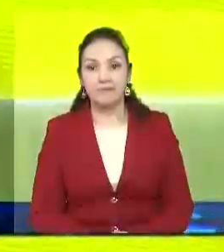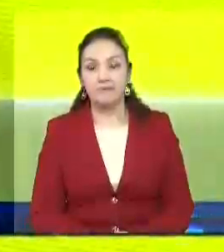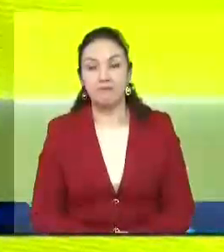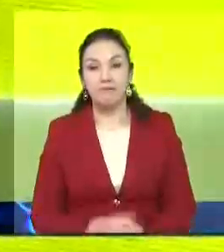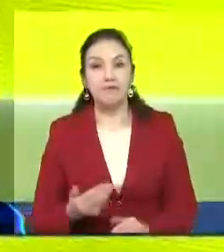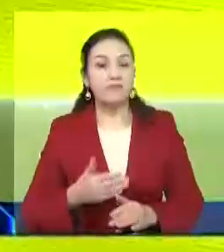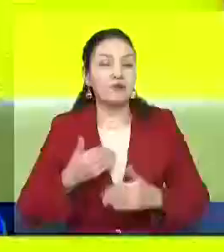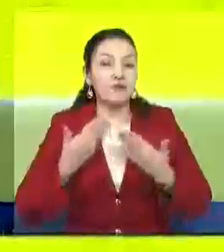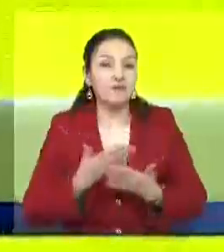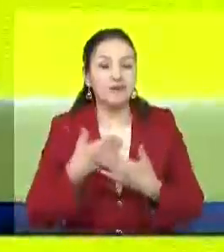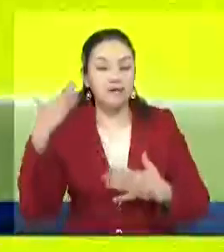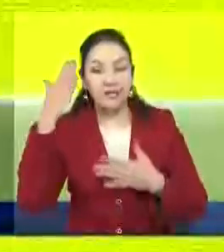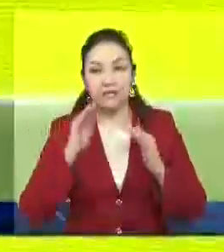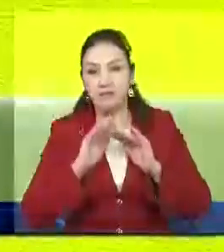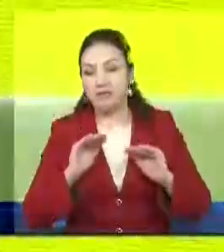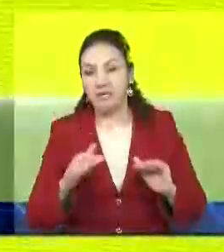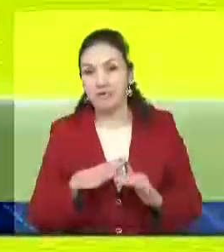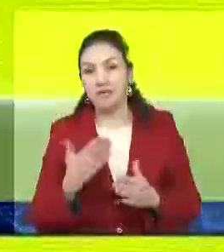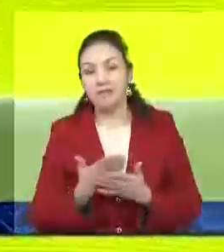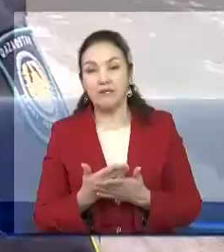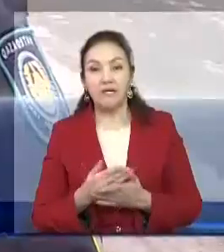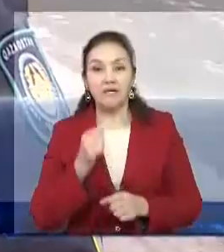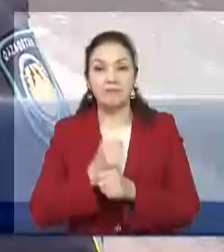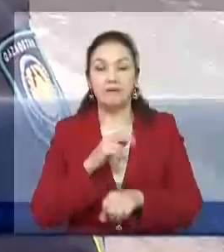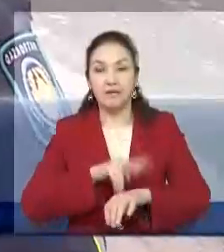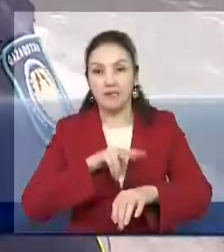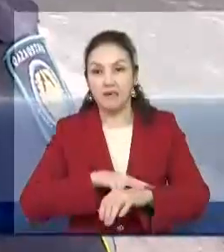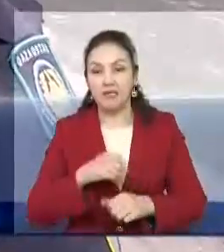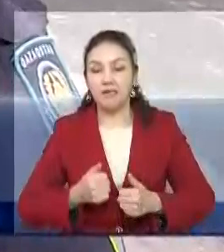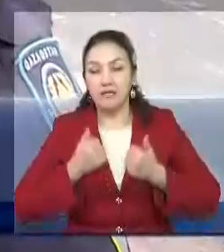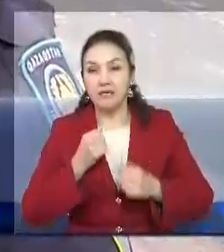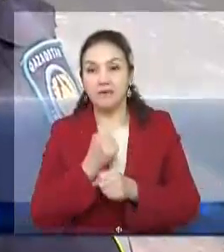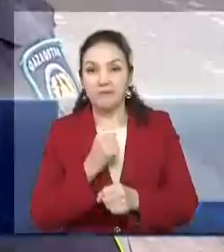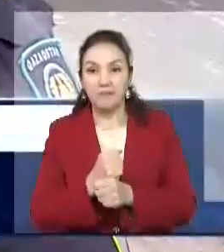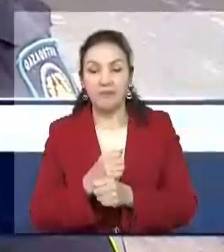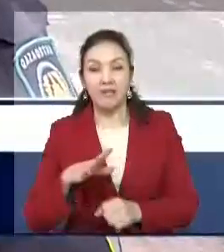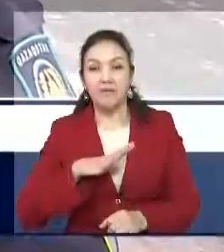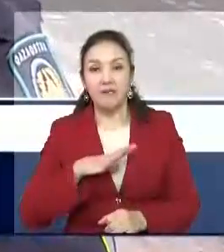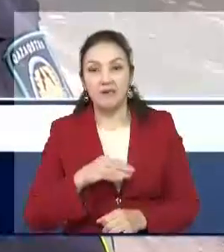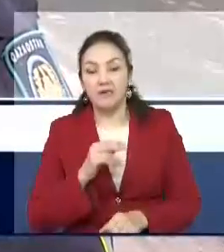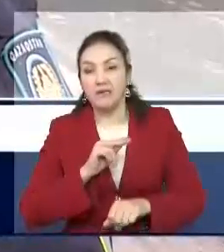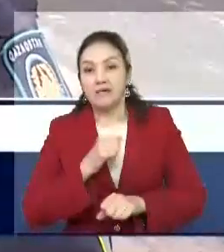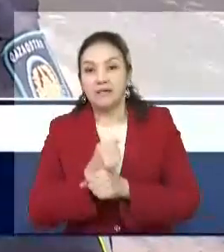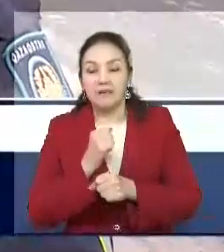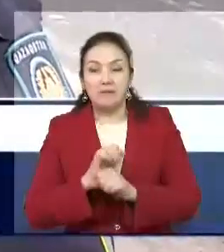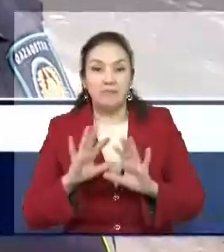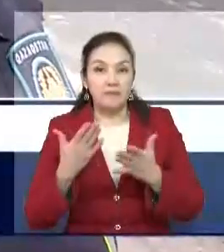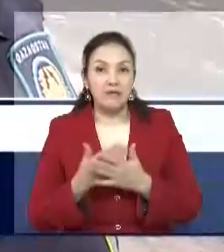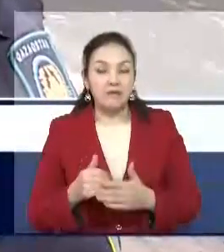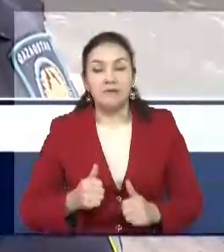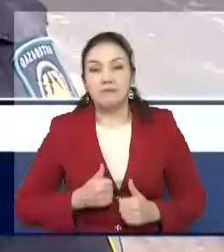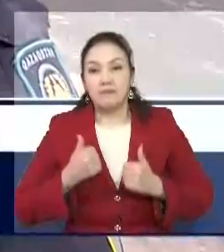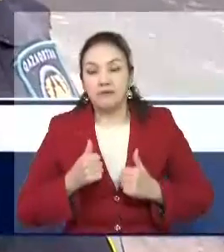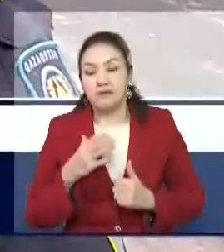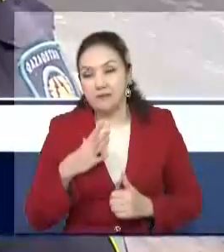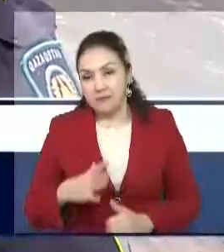с детства, мечта работать в полиции. Работали не из легких, но стараемся, работаем. Бывают такие рабочие моменты, да, но стараемся вести себя